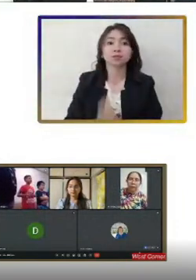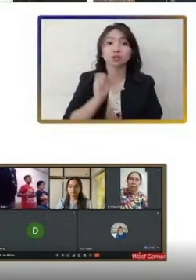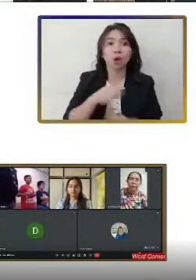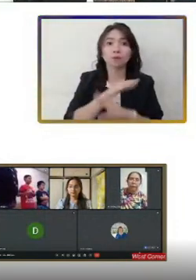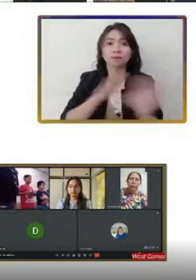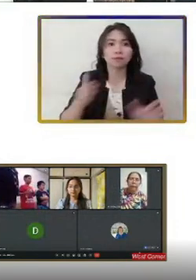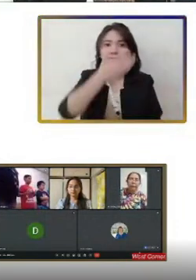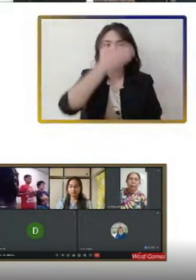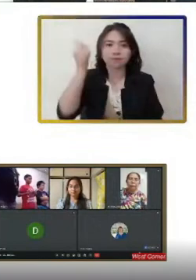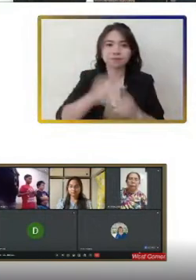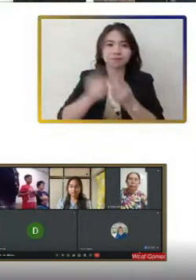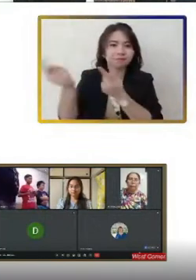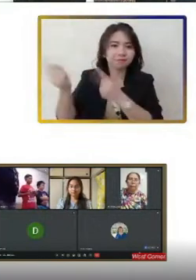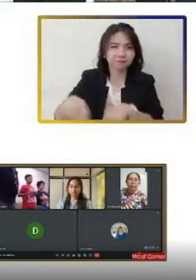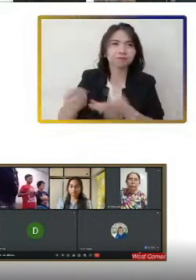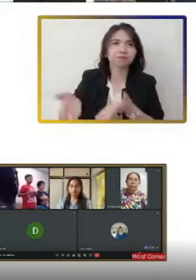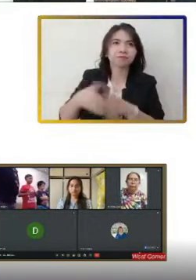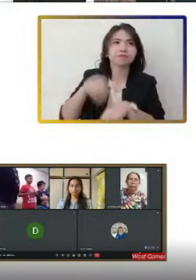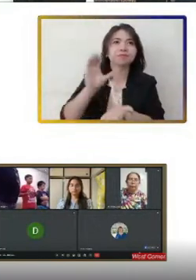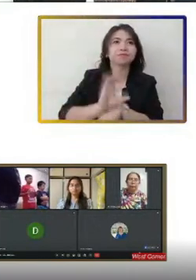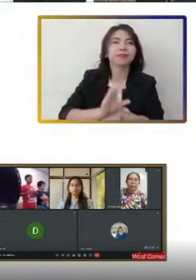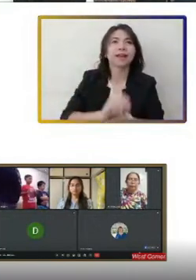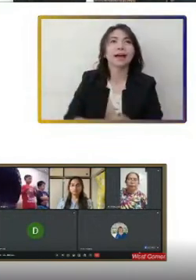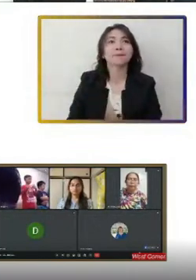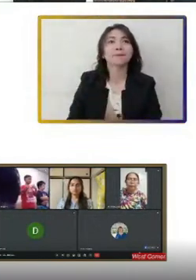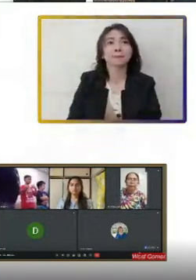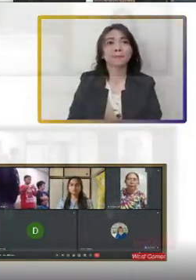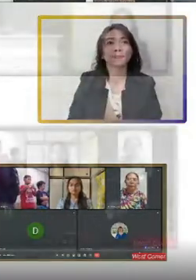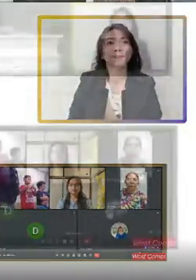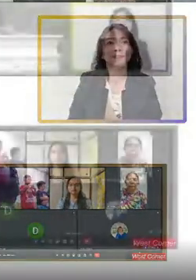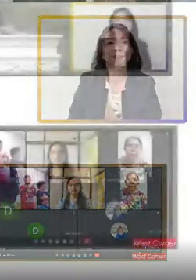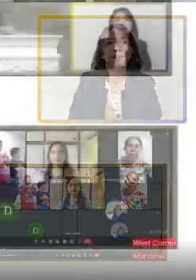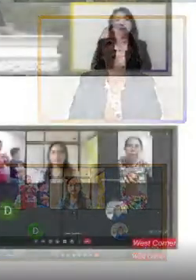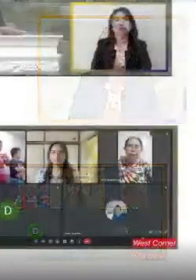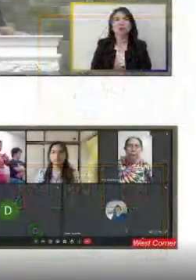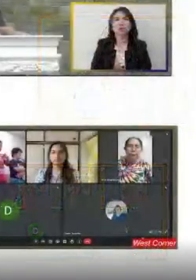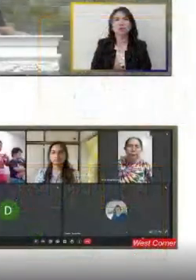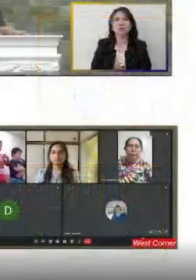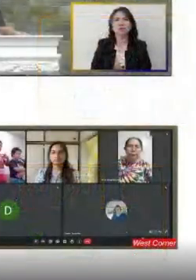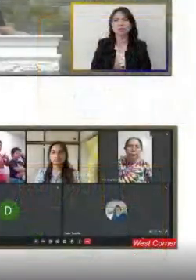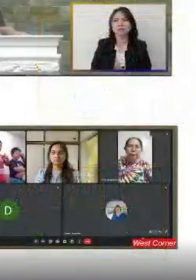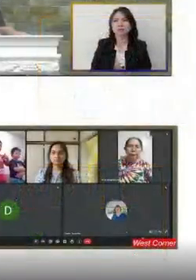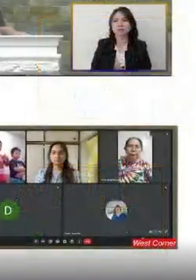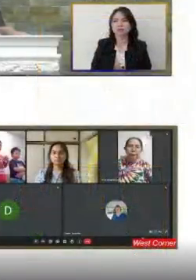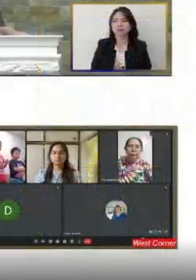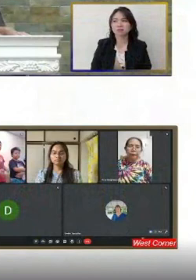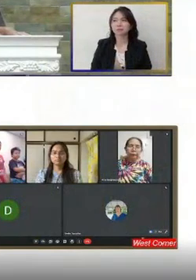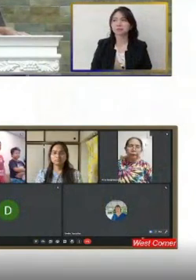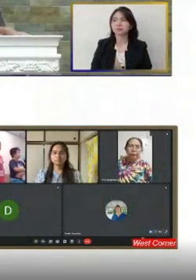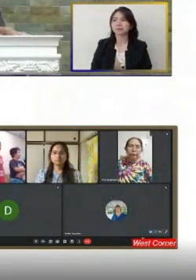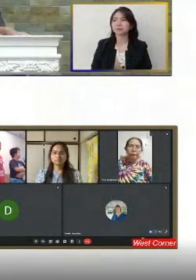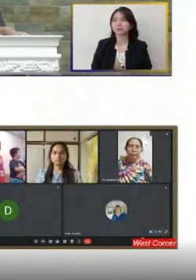doing well dyan sa inyo sa Quezon. Ano? Maraming salamat na hanggang maghapon ay magkakasama tayo.